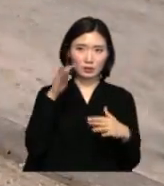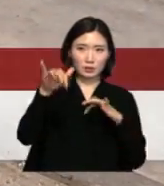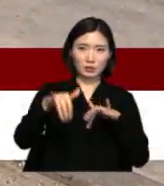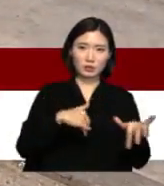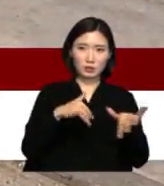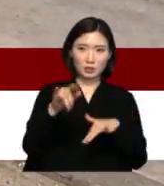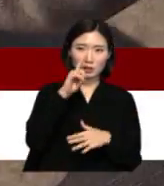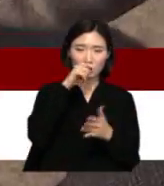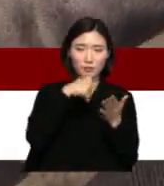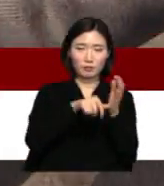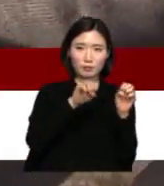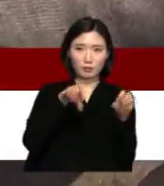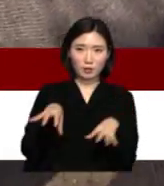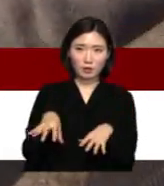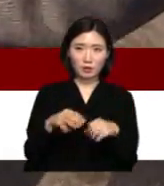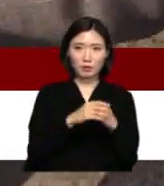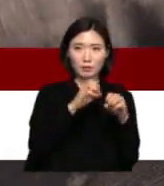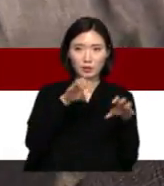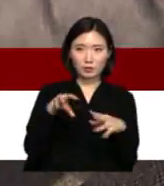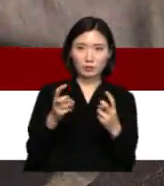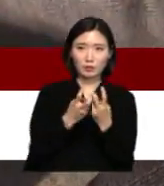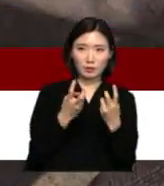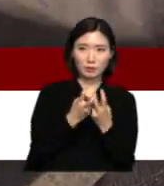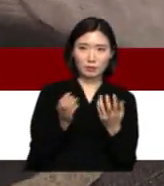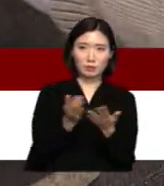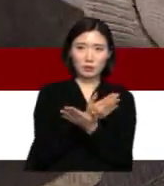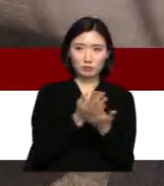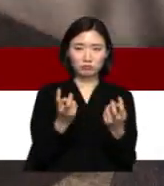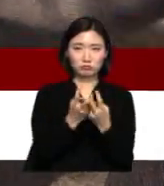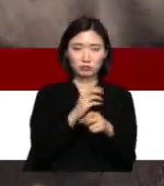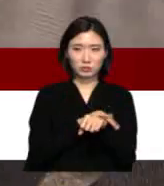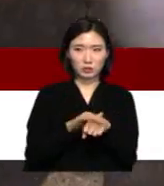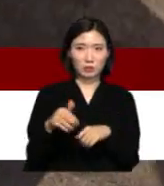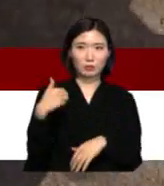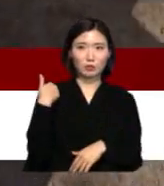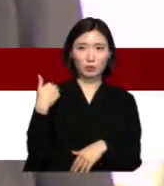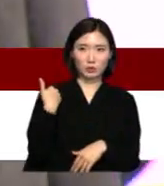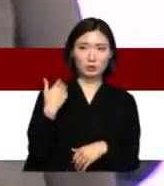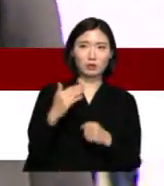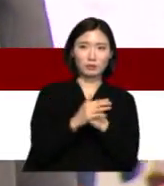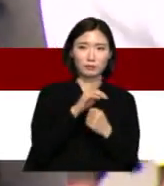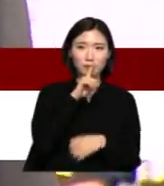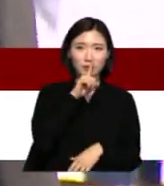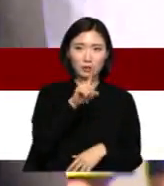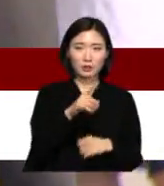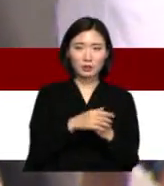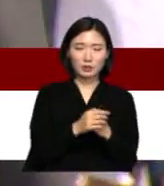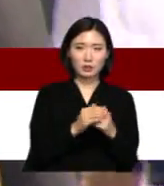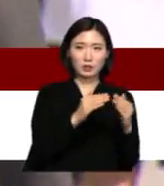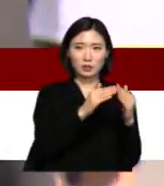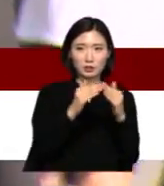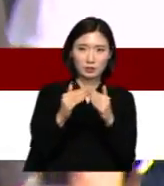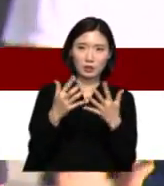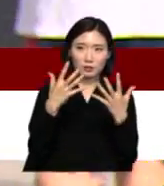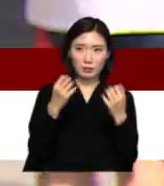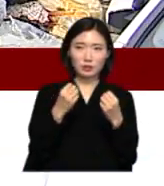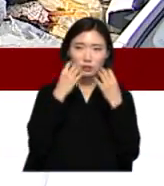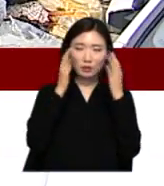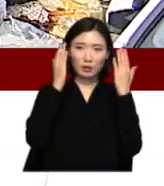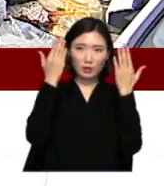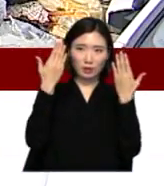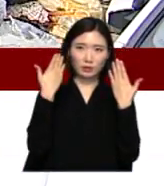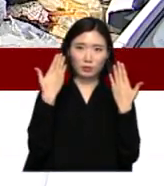쓰레기를 버리는 이유로 배출 요령과 분리 방법 등을 잘 알지 못해서라고 답변합니다. 특히 이사 수요가 많은 새 학기의